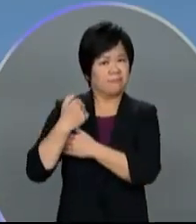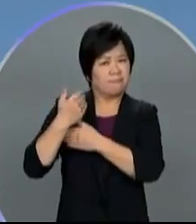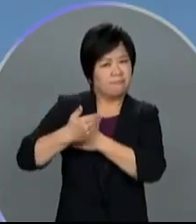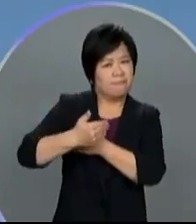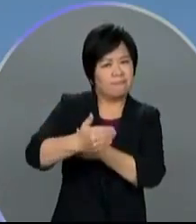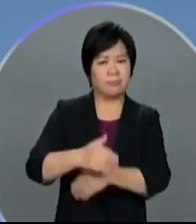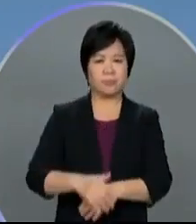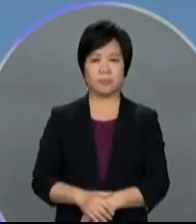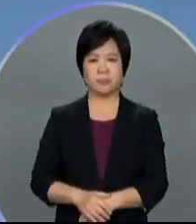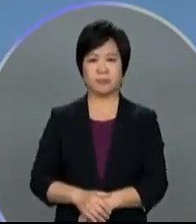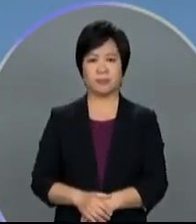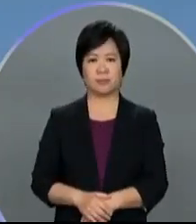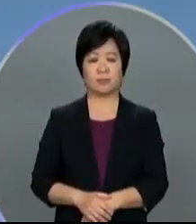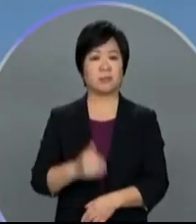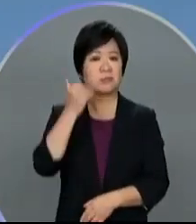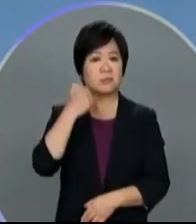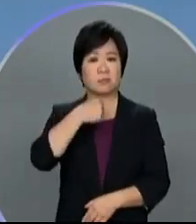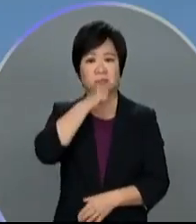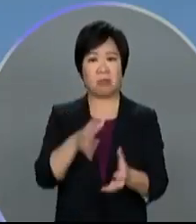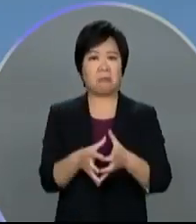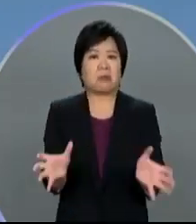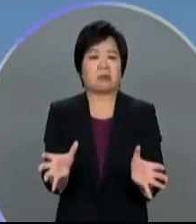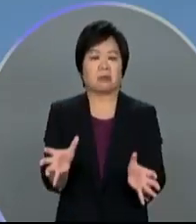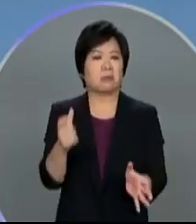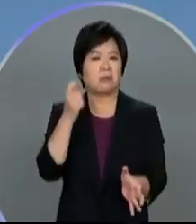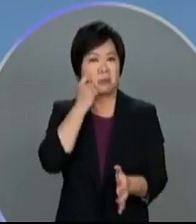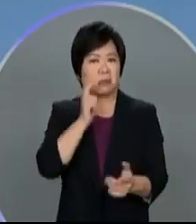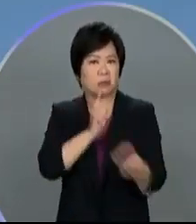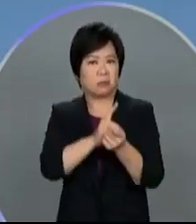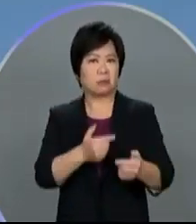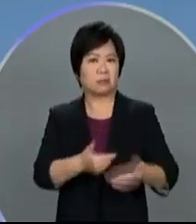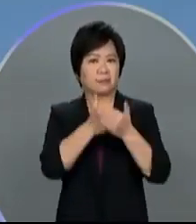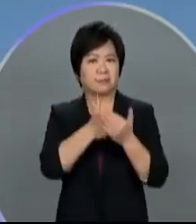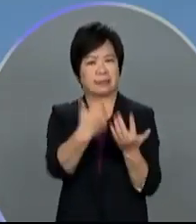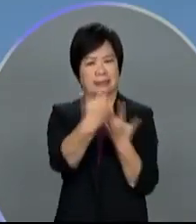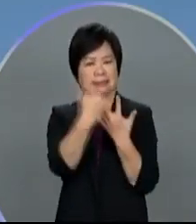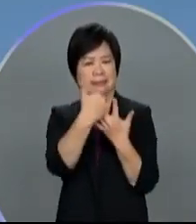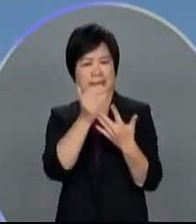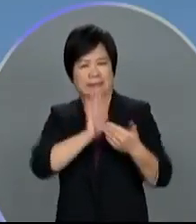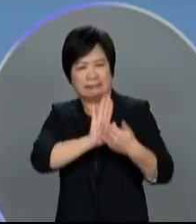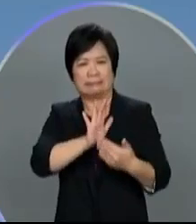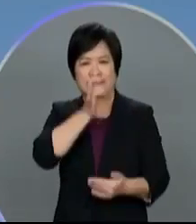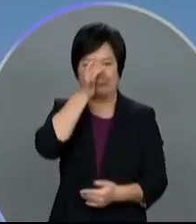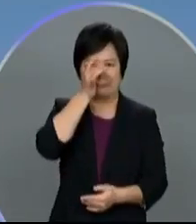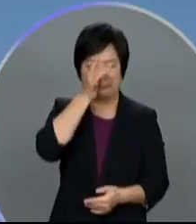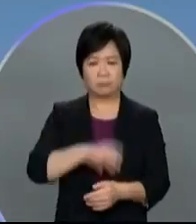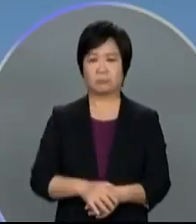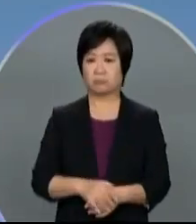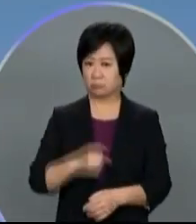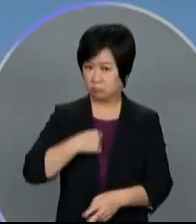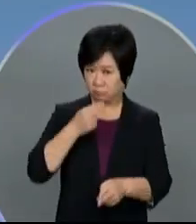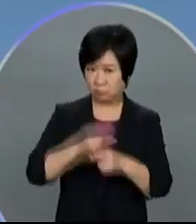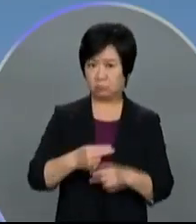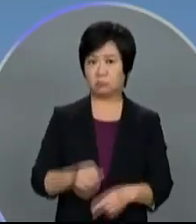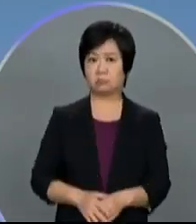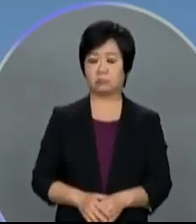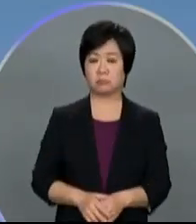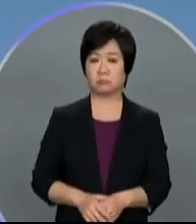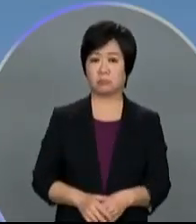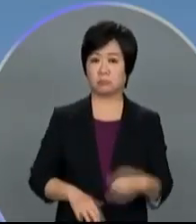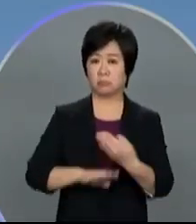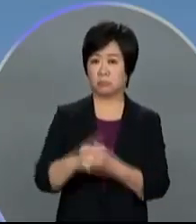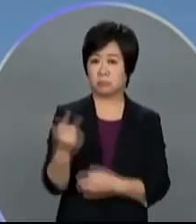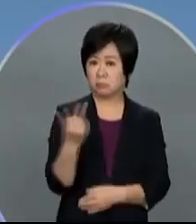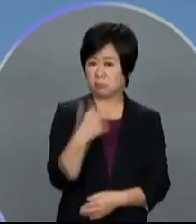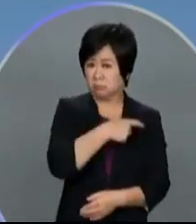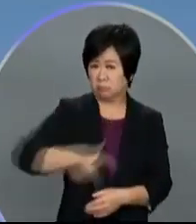做。一个分裂的台湾无法面对中国的渗透威胁，这一点我相信我们2位竞争